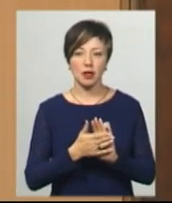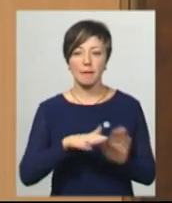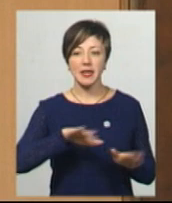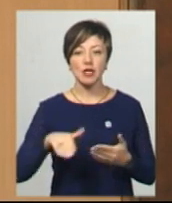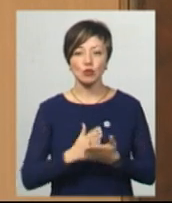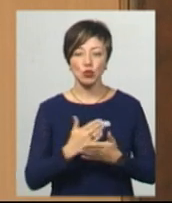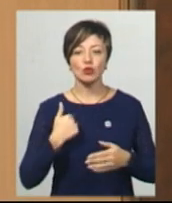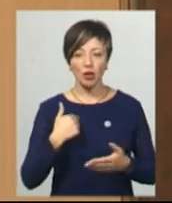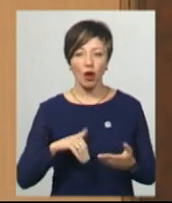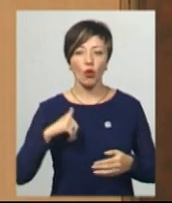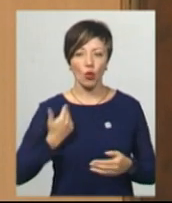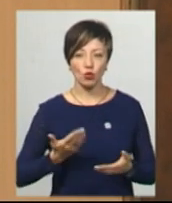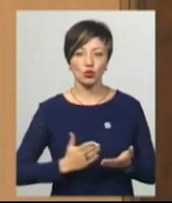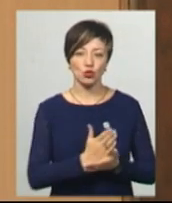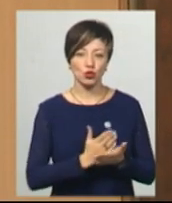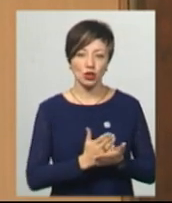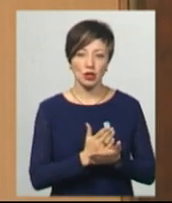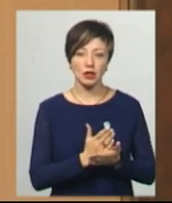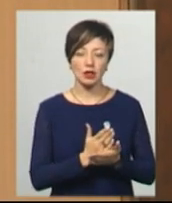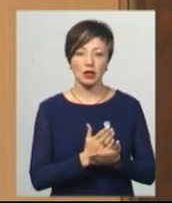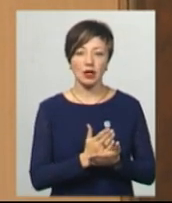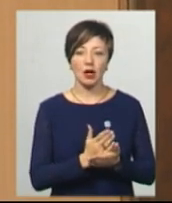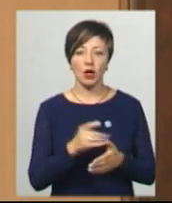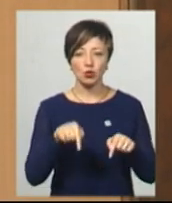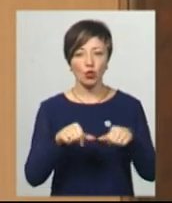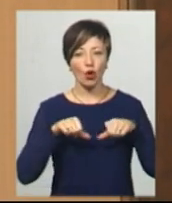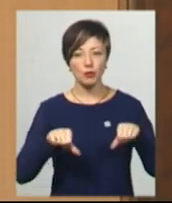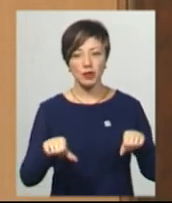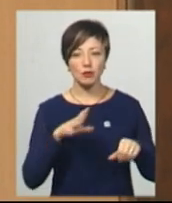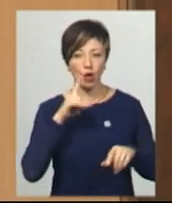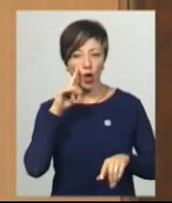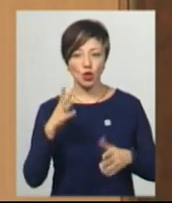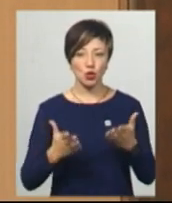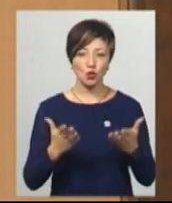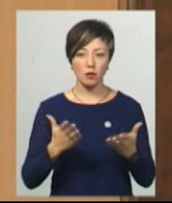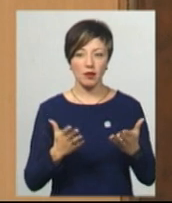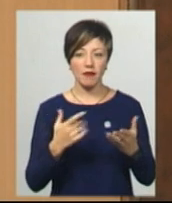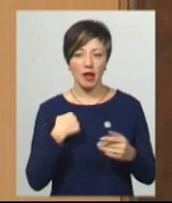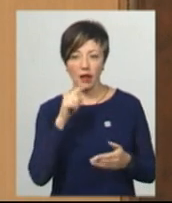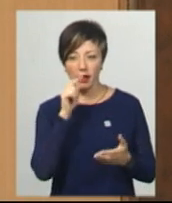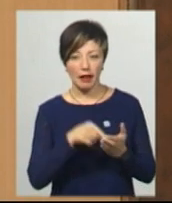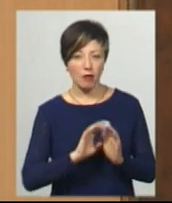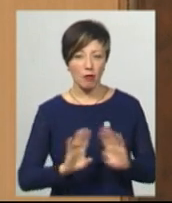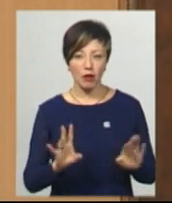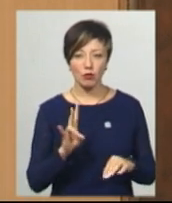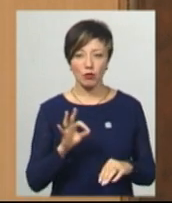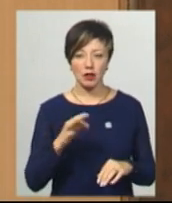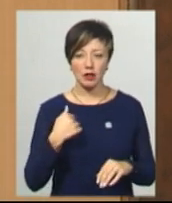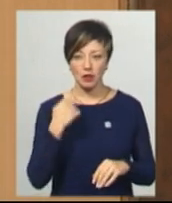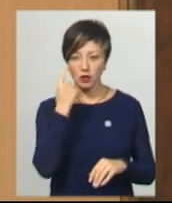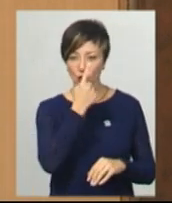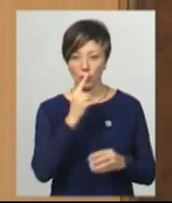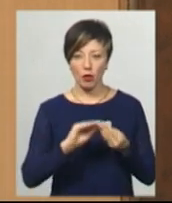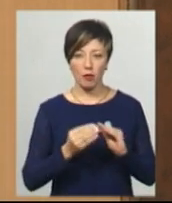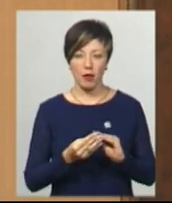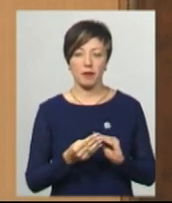я хочу, йти служити. І тут, коли комісію проходив, то були сумніви, що не пройду, бо в мене з зренням